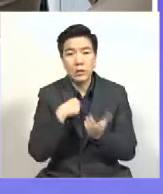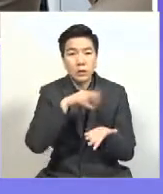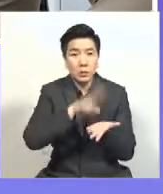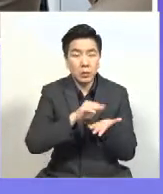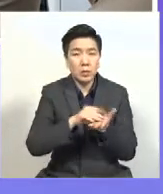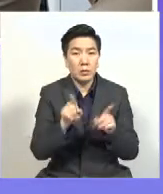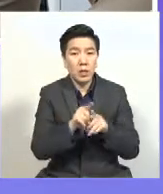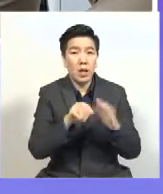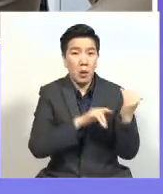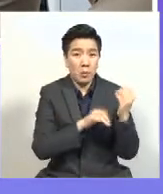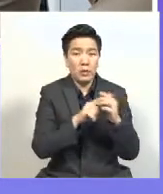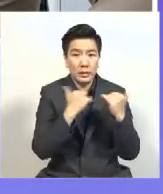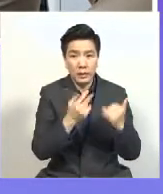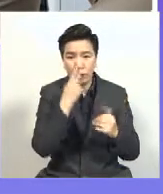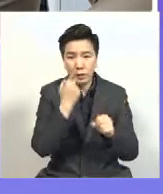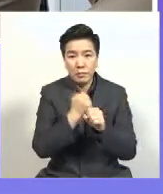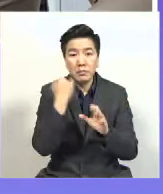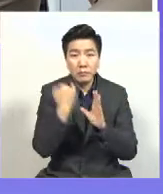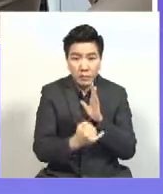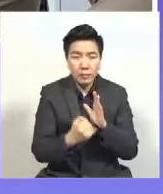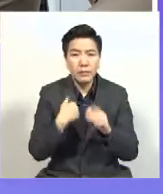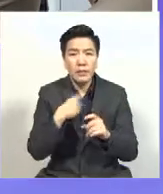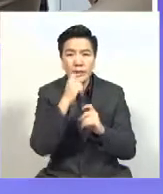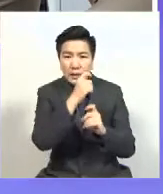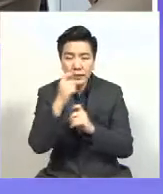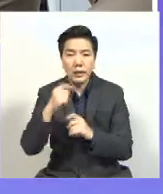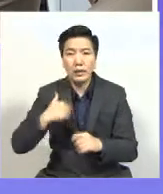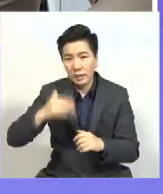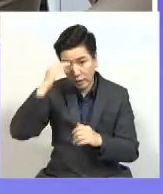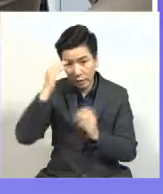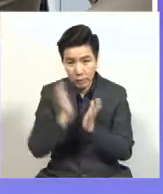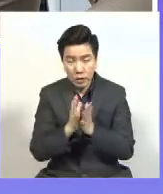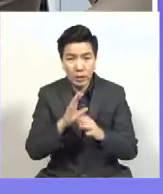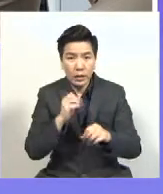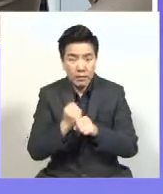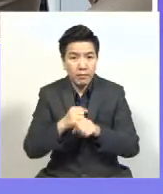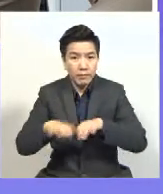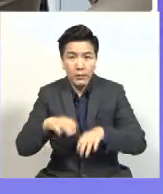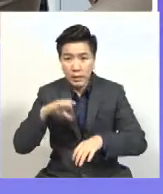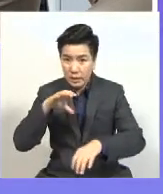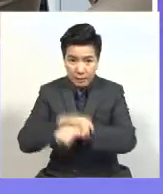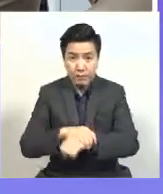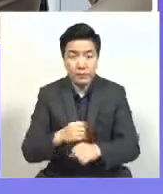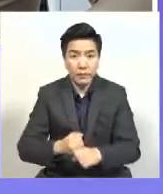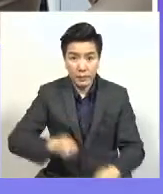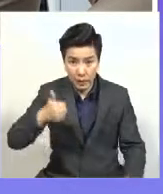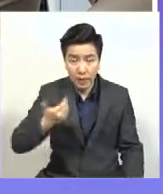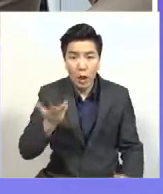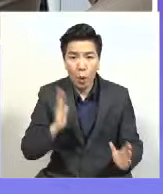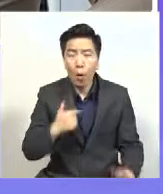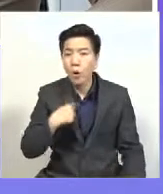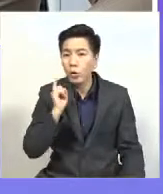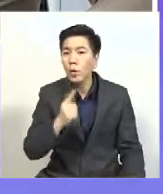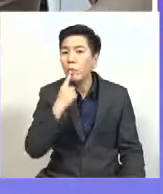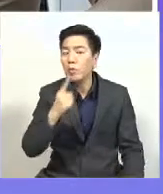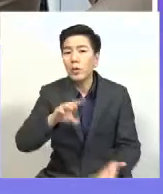ข้อมูลในระบบคอมพิวเตอร์แล้วมีความผิดหรือว่ามีความสุ่มเสี่ยงแบบนี้ตำรวจสามารถดำเนินคดีเองในฐานะเจ้าทุกข์ได้เลยหรือเปล่าฮะหรือว่าต้องมีคน